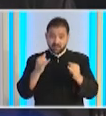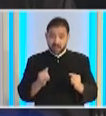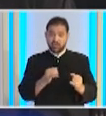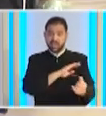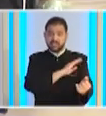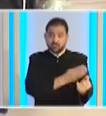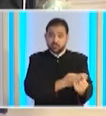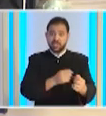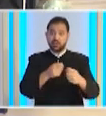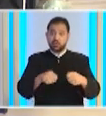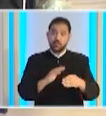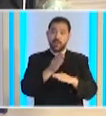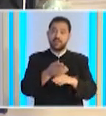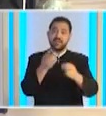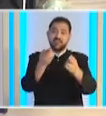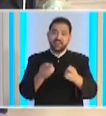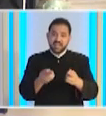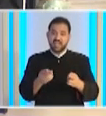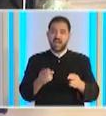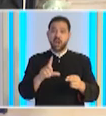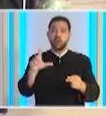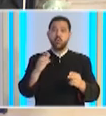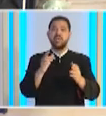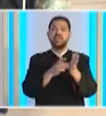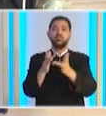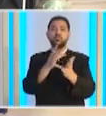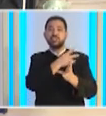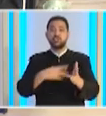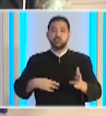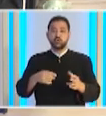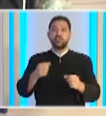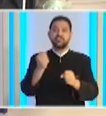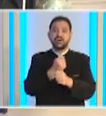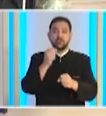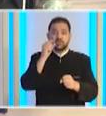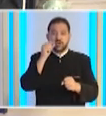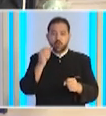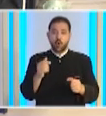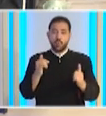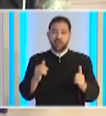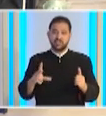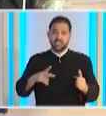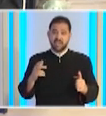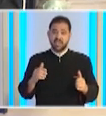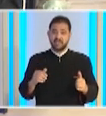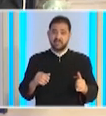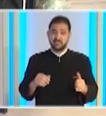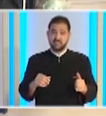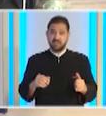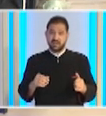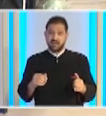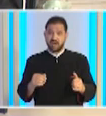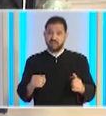posibilitate. Tocmai prin întruparea lui Hristos. Acesta este momentul și, am putea să spunem, motivul pentru care